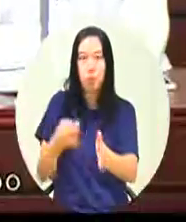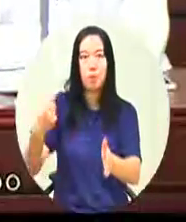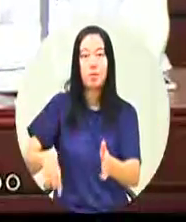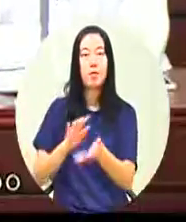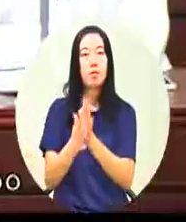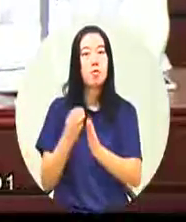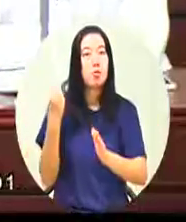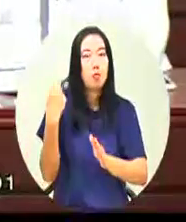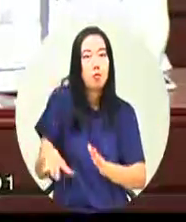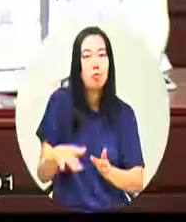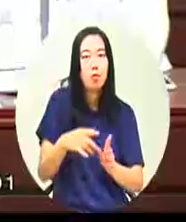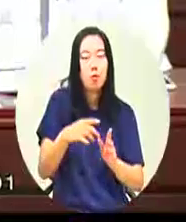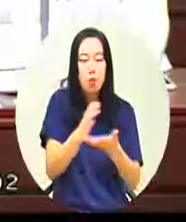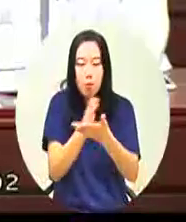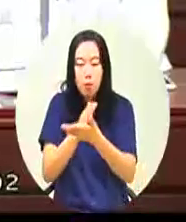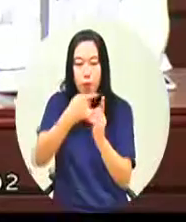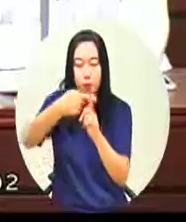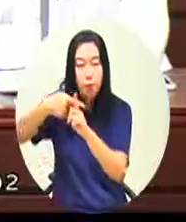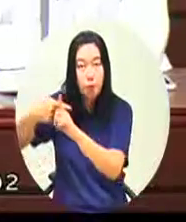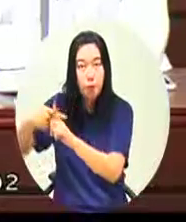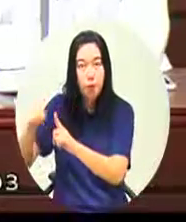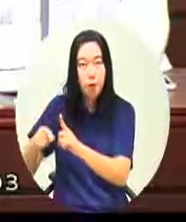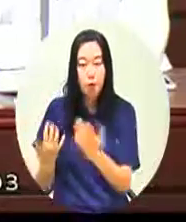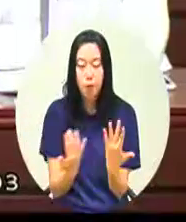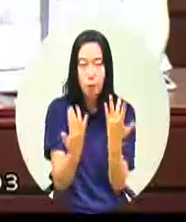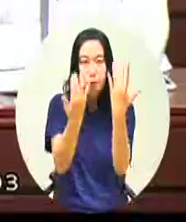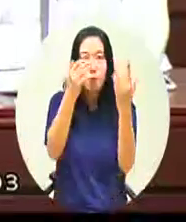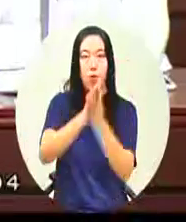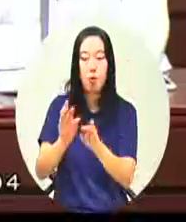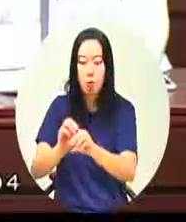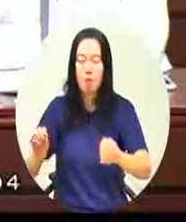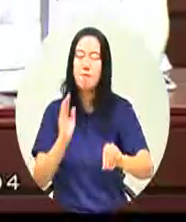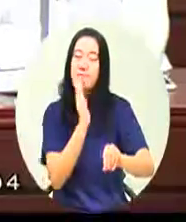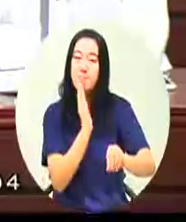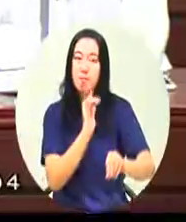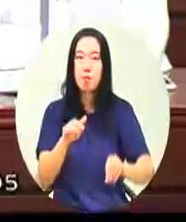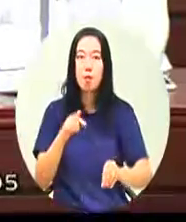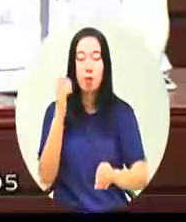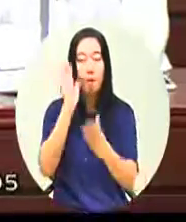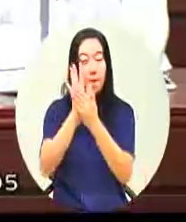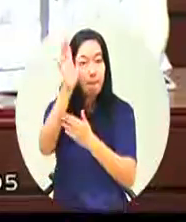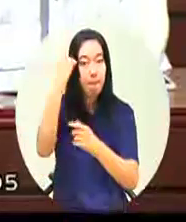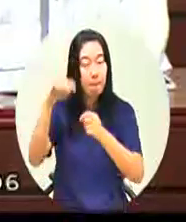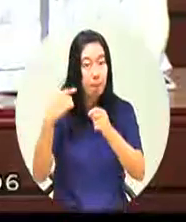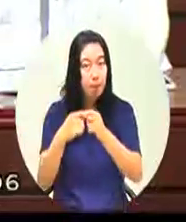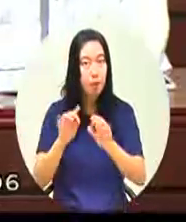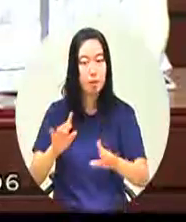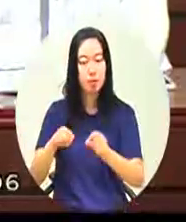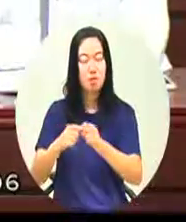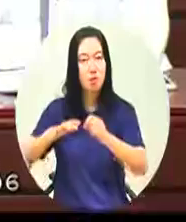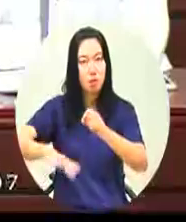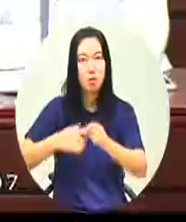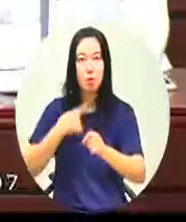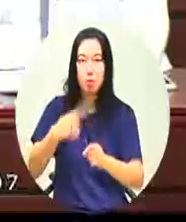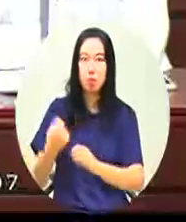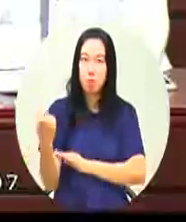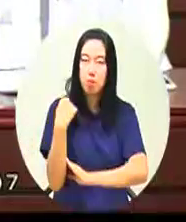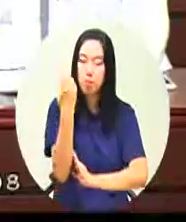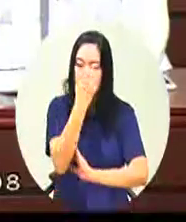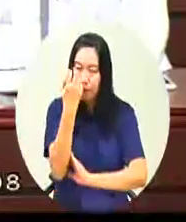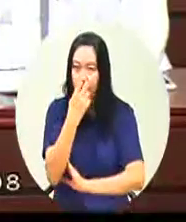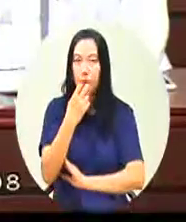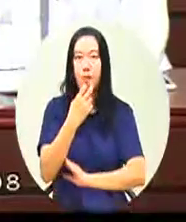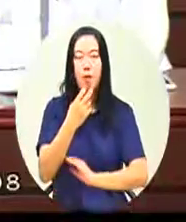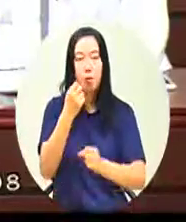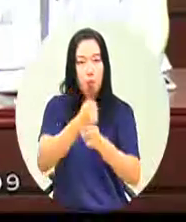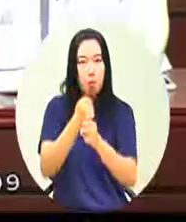仔议员讲到这个问题，草啊，啊佮咱的烂土，这部分阮明年吼，也是今年底，阮会加强。来把这个工作